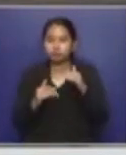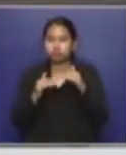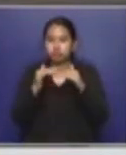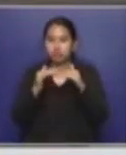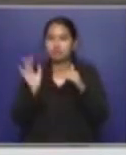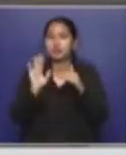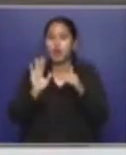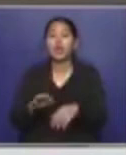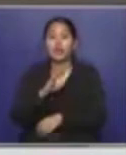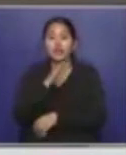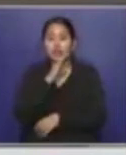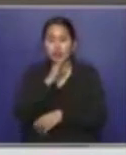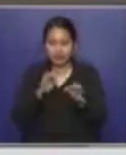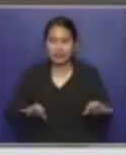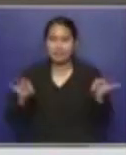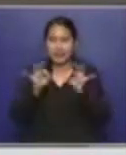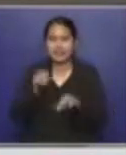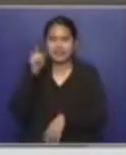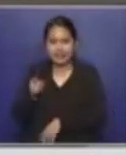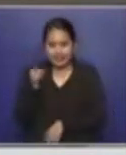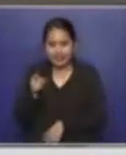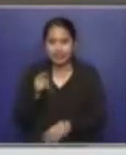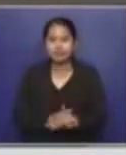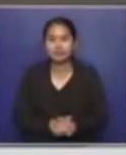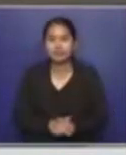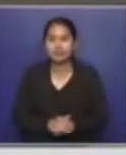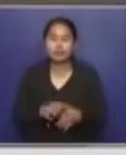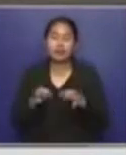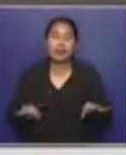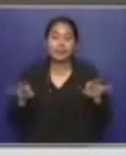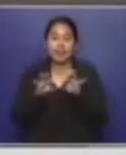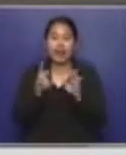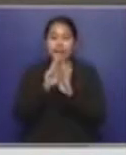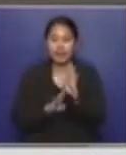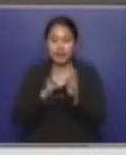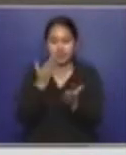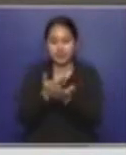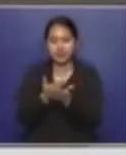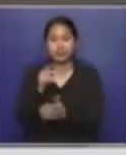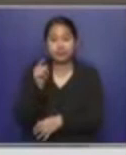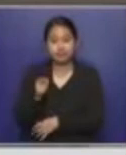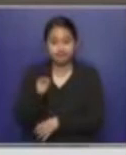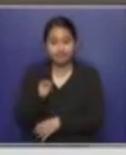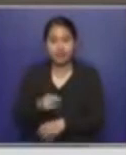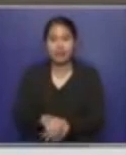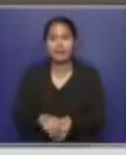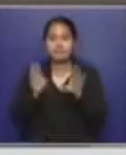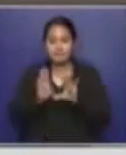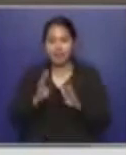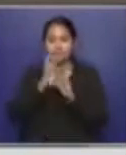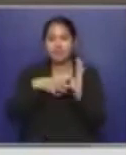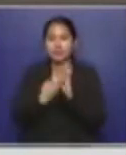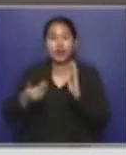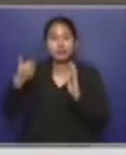ความจำเป็นที่จะต้องใช้งบประมาณในส่วนระเบียบวิธีการเงินการคลังเรามีแบบมีแผนอยู่แล้วเหมือน